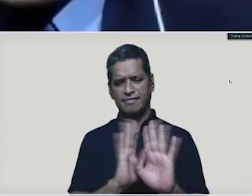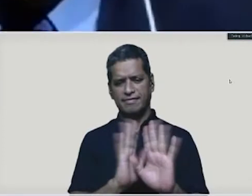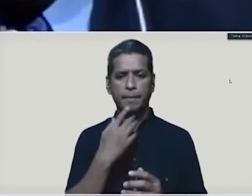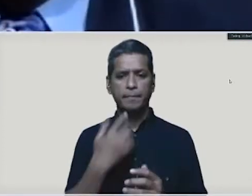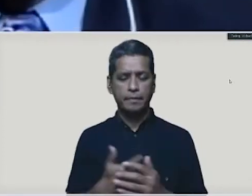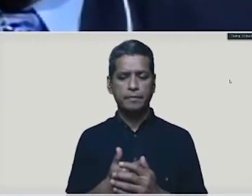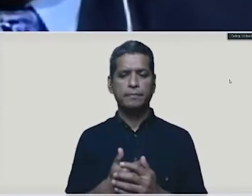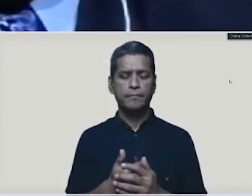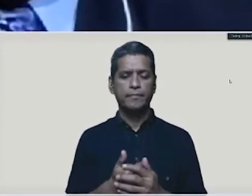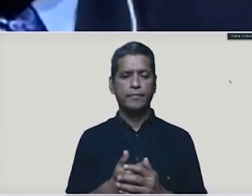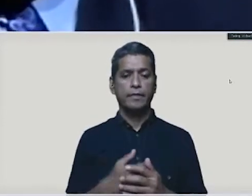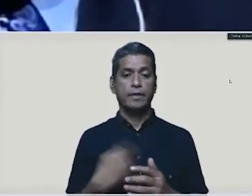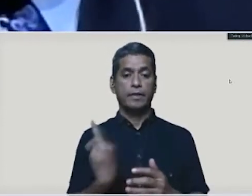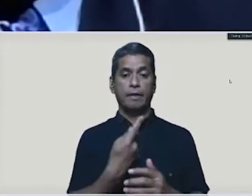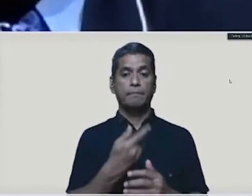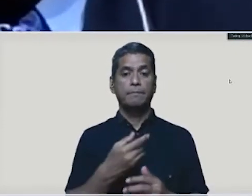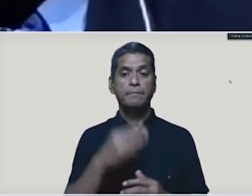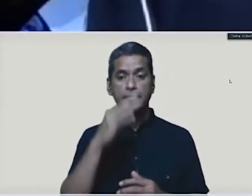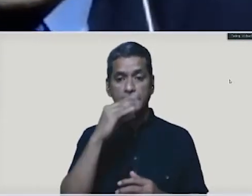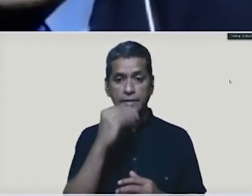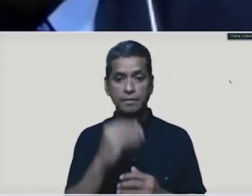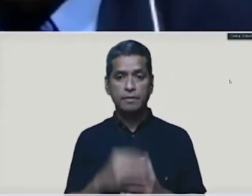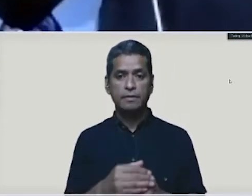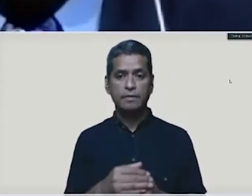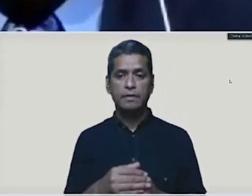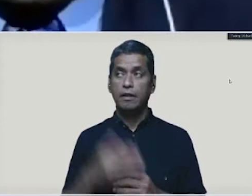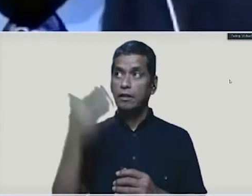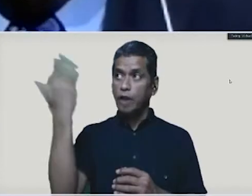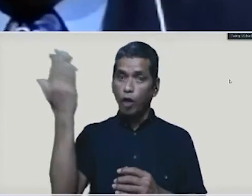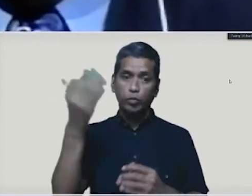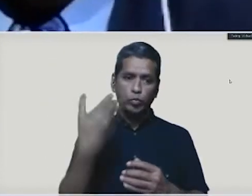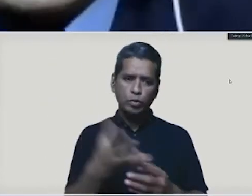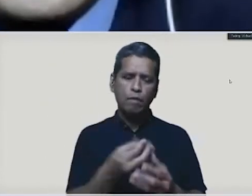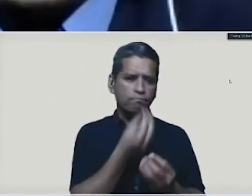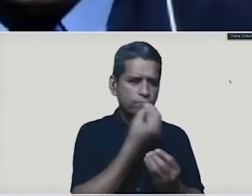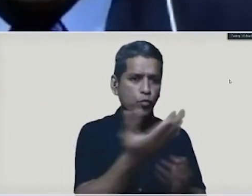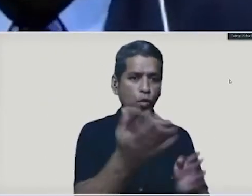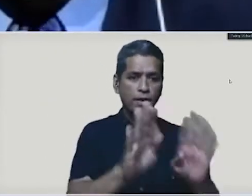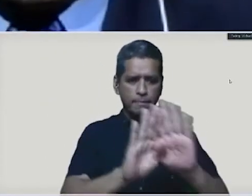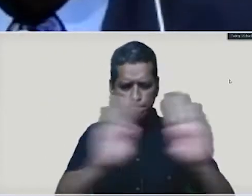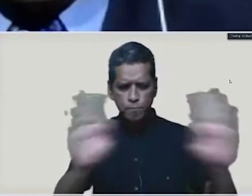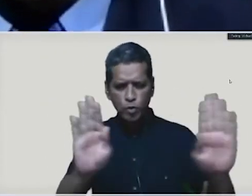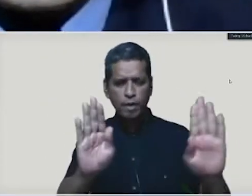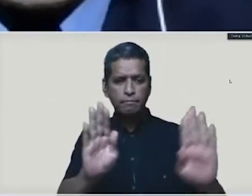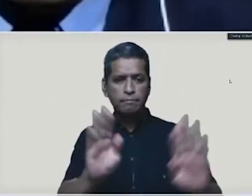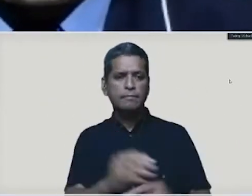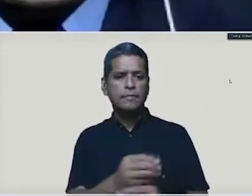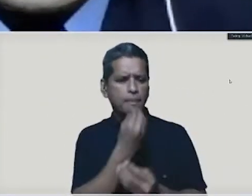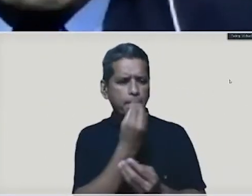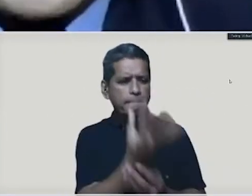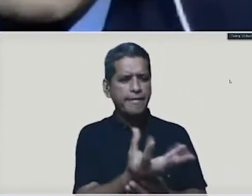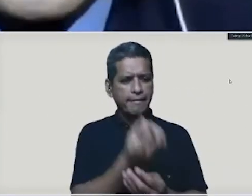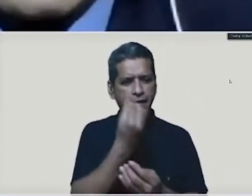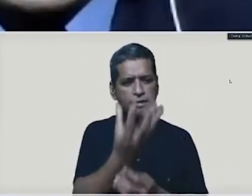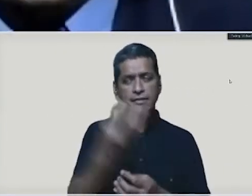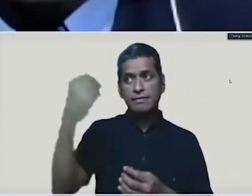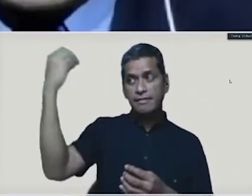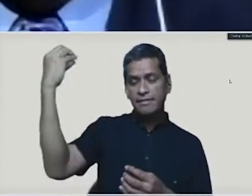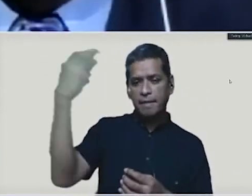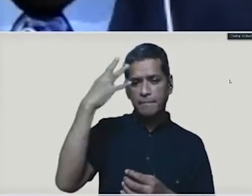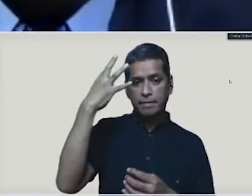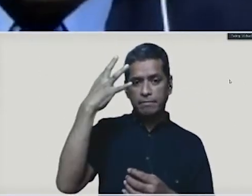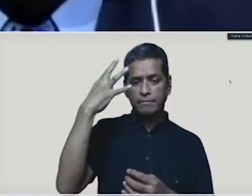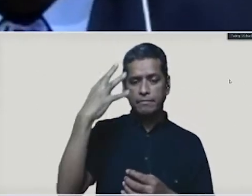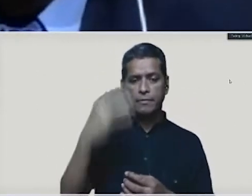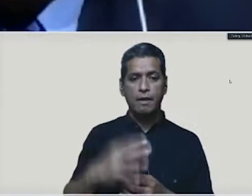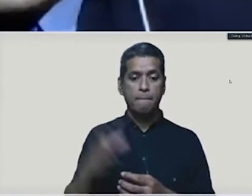berbicara kepada kita dan Bahkan dia sudah berbicara kepada kita melalui sabdanya yaitu melalui Alkitab yang pada malam hari